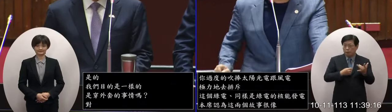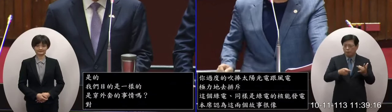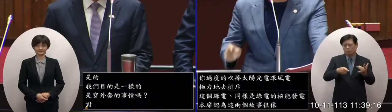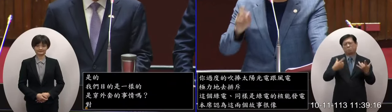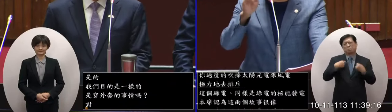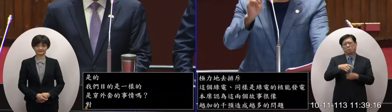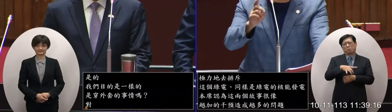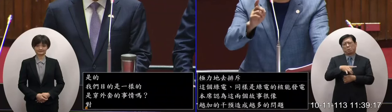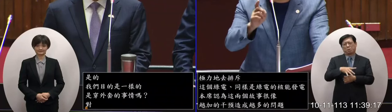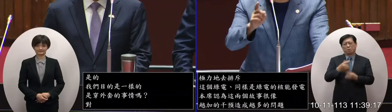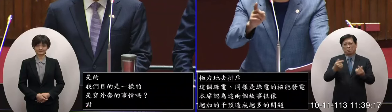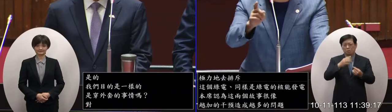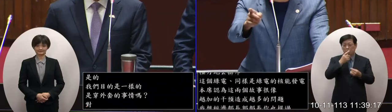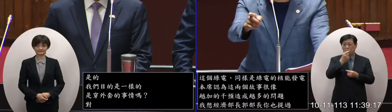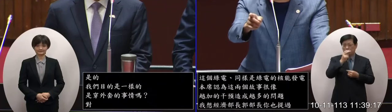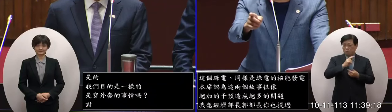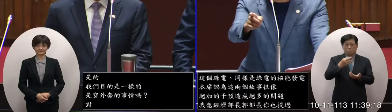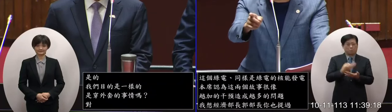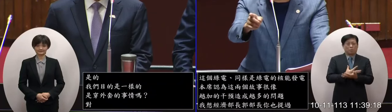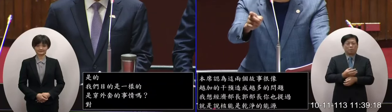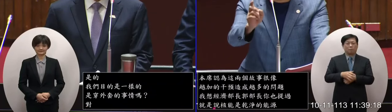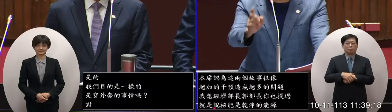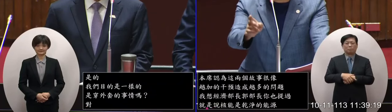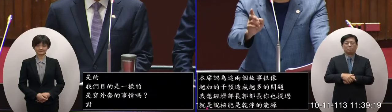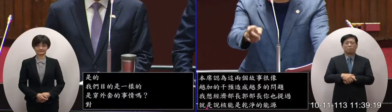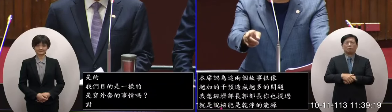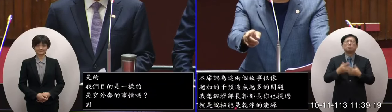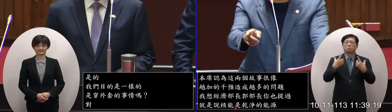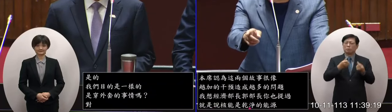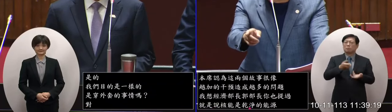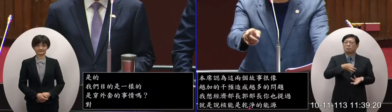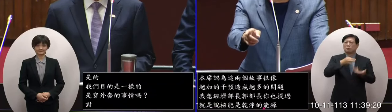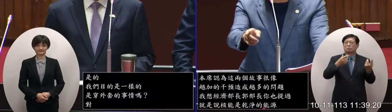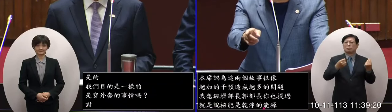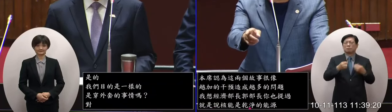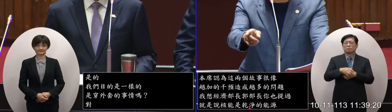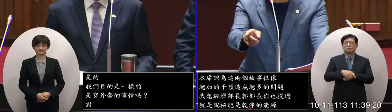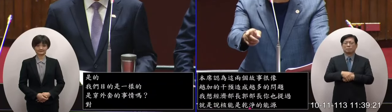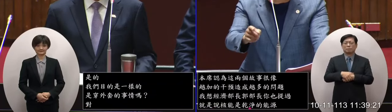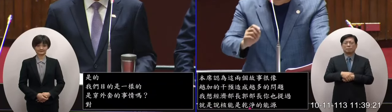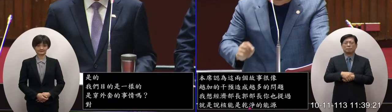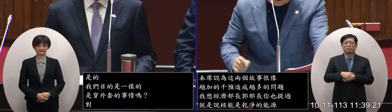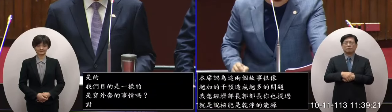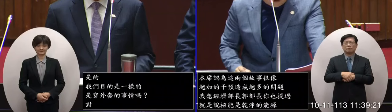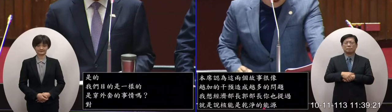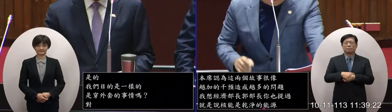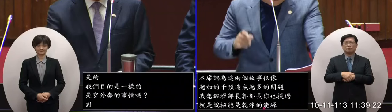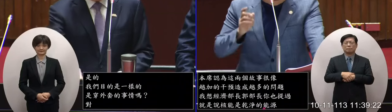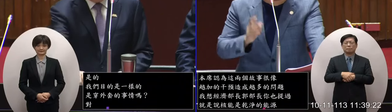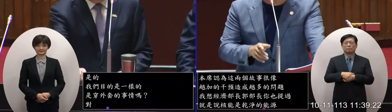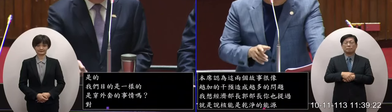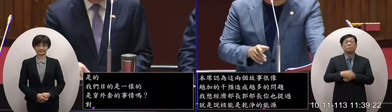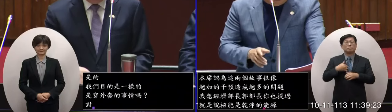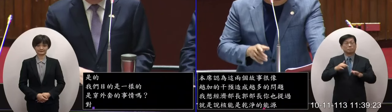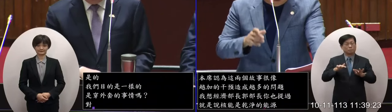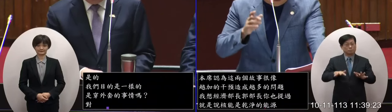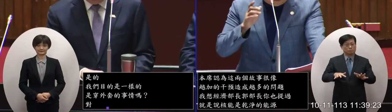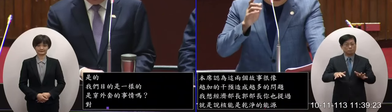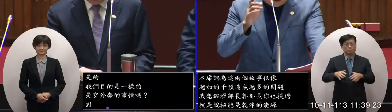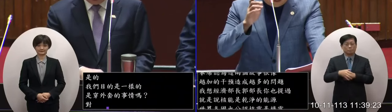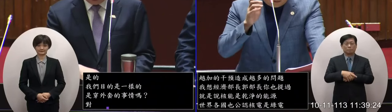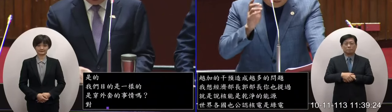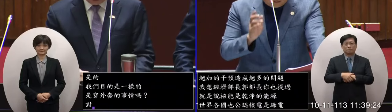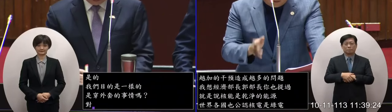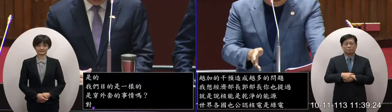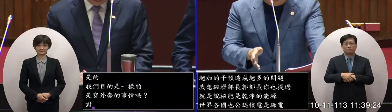不争的事实，尤其缺绿电，对不对？刚刚你也提到台湾缺的是绿电，哦，那所以本期今天好，哦，要